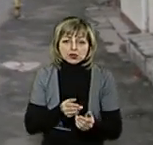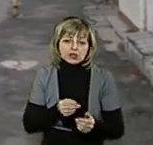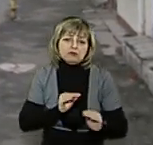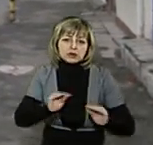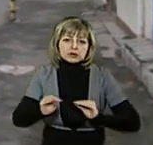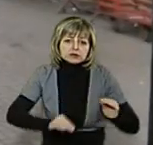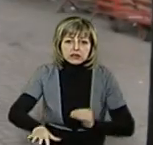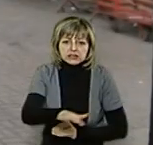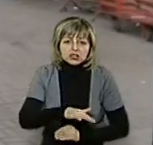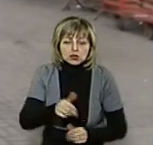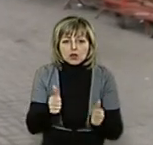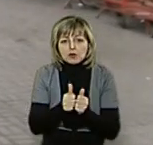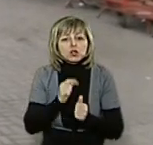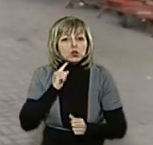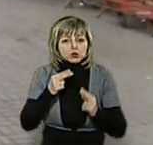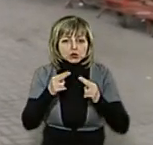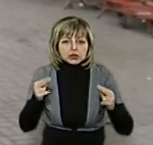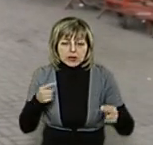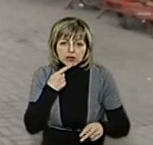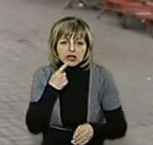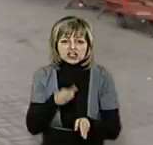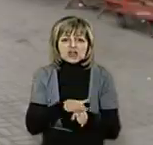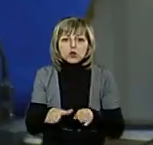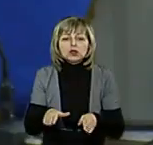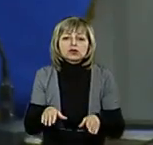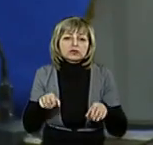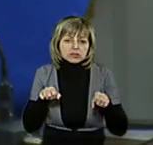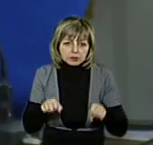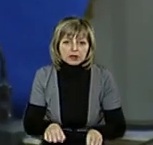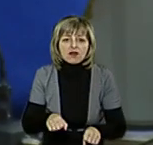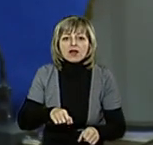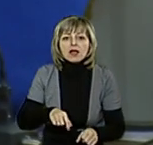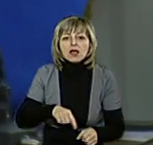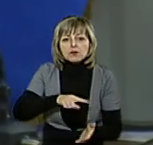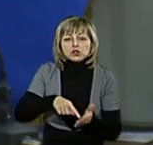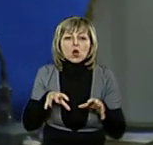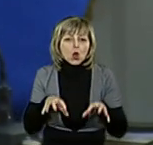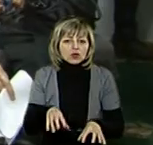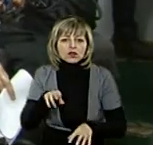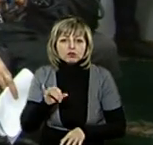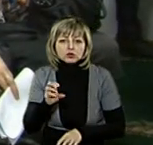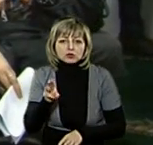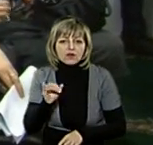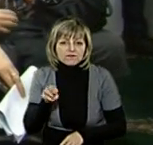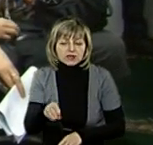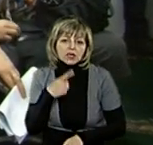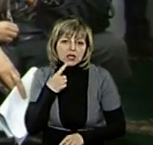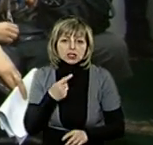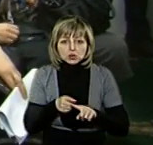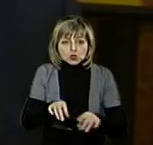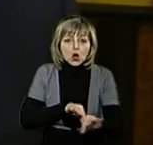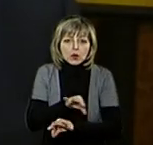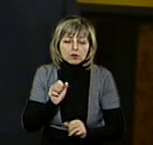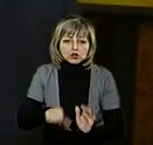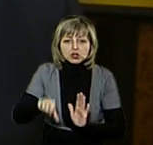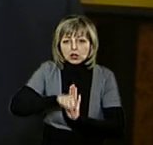облаштування території поблизу Луцького замку, каже виконувач повноважень міського голови Григорій Пустовіт. І додає, до нього можуть долучитися усі